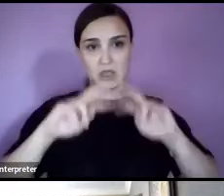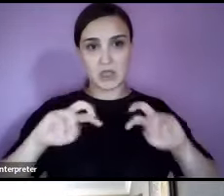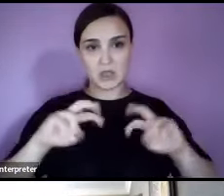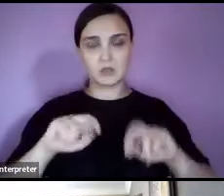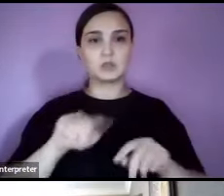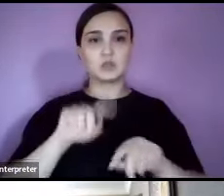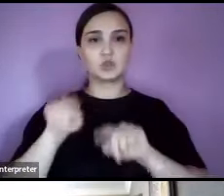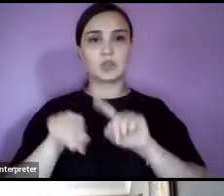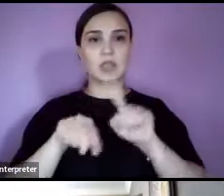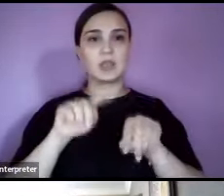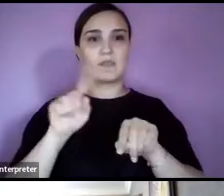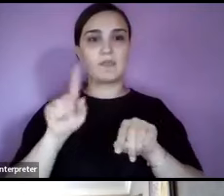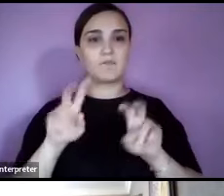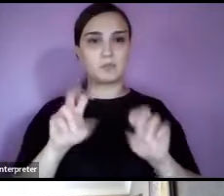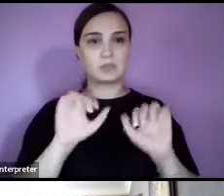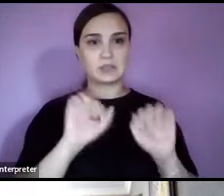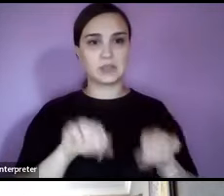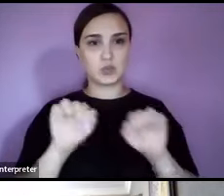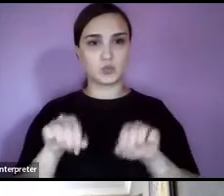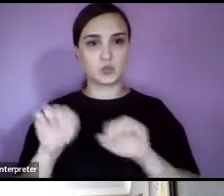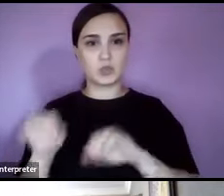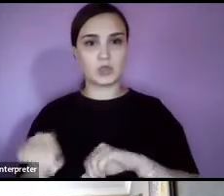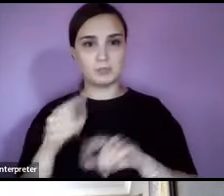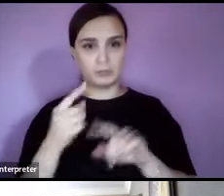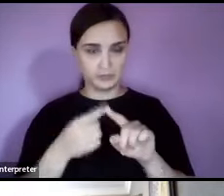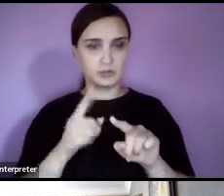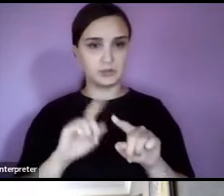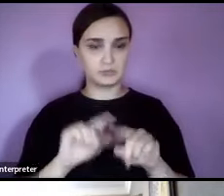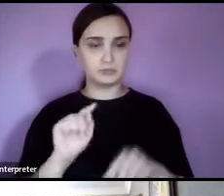კითხვებს, იმიტომ რომ კითხვების საშუალებით, ამ კითხვების საშუალებით